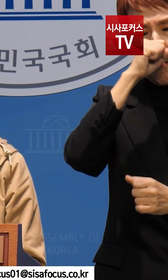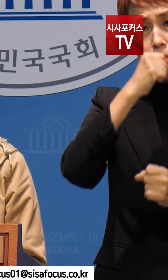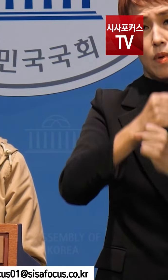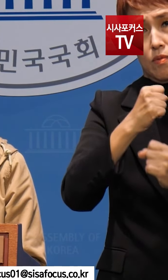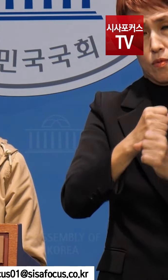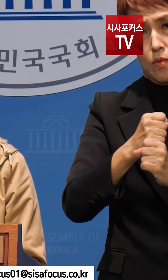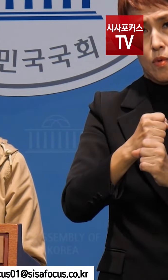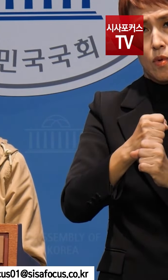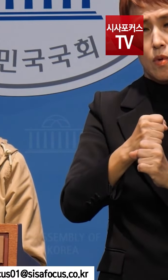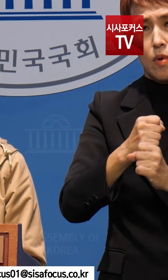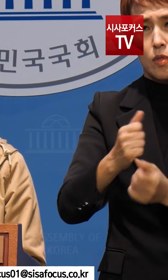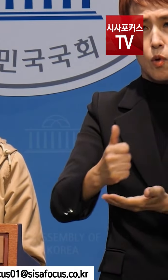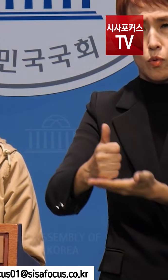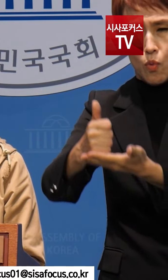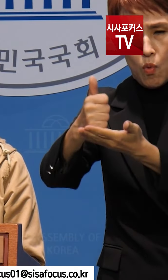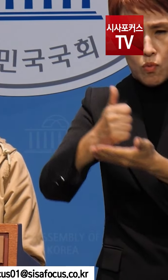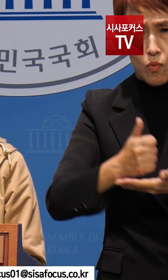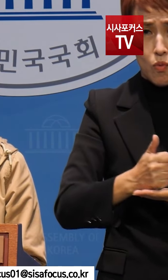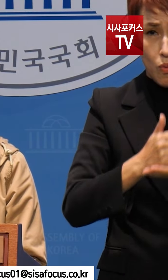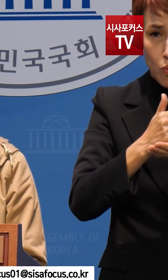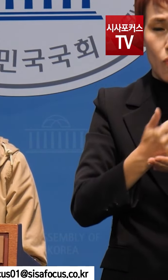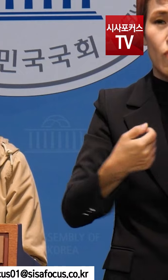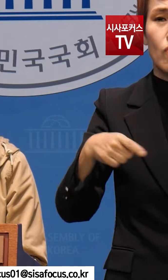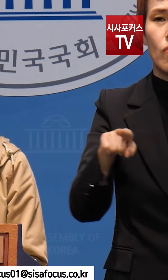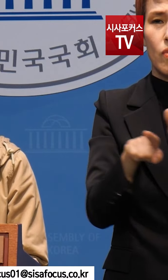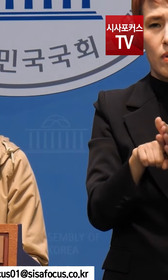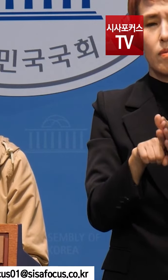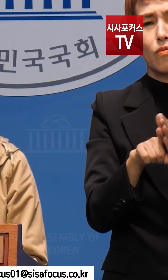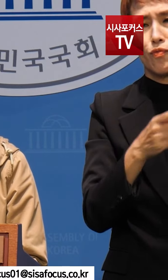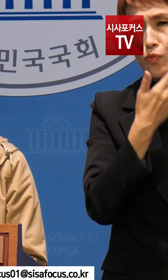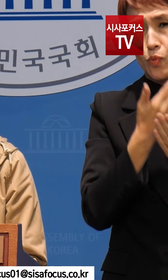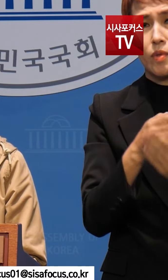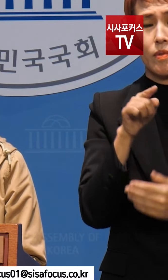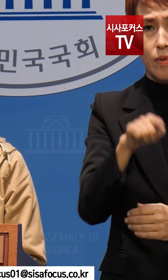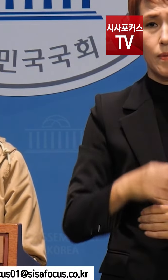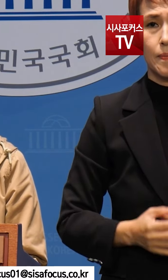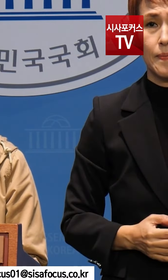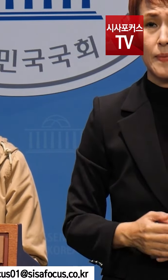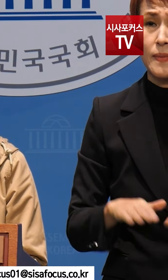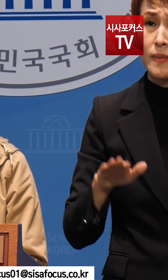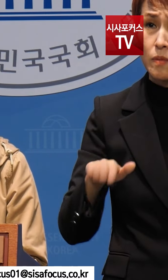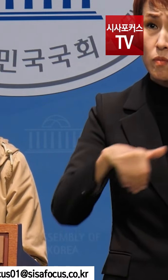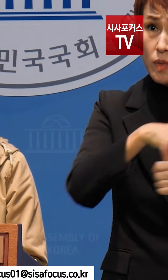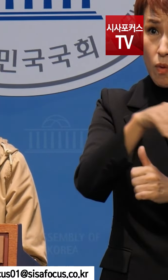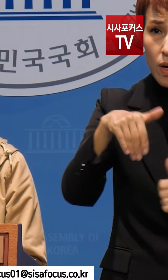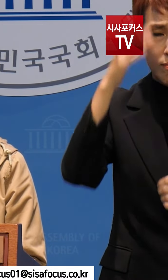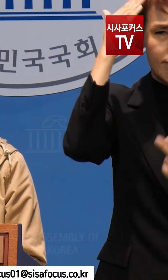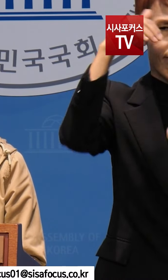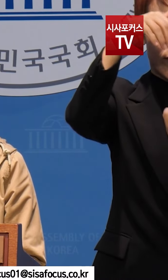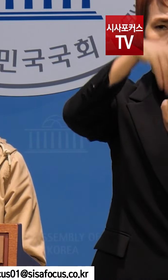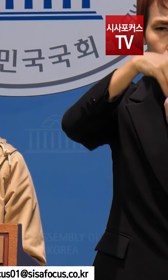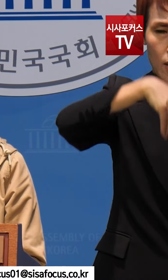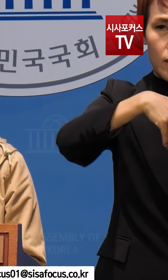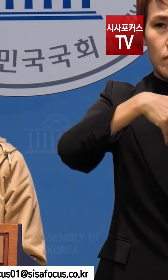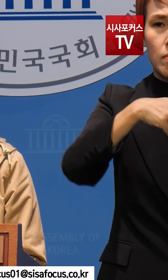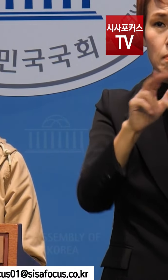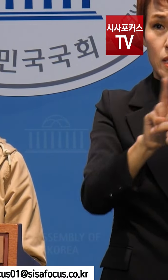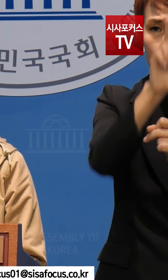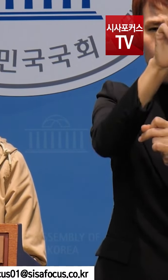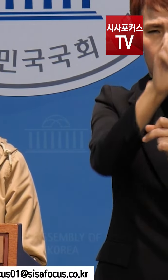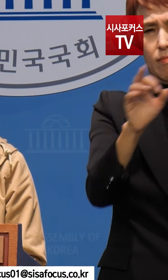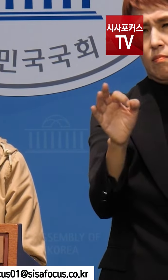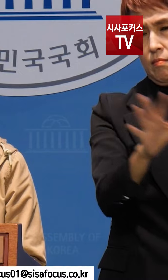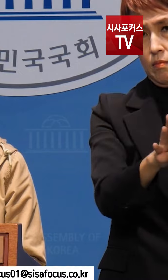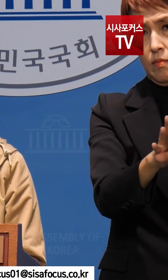지키는 공동체의 존속을 위한 결정일 것입니다 지금이야말로 석탄 발전에 조기 퇴출과